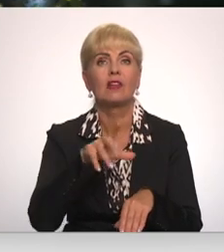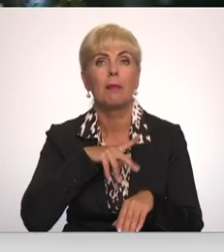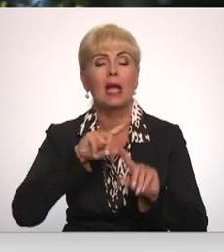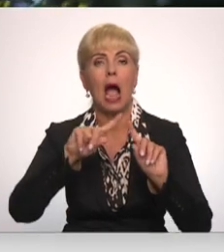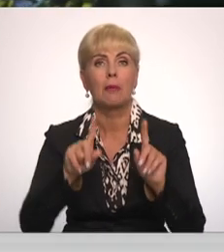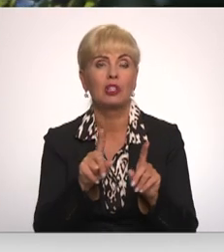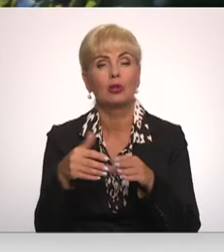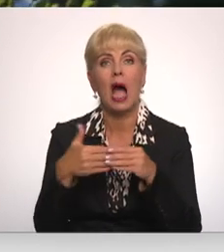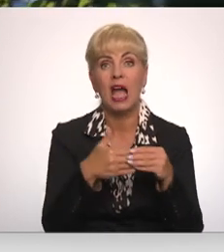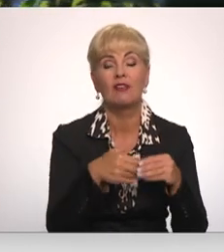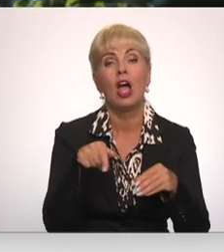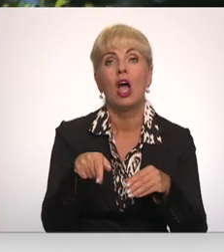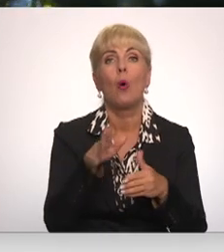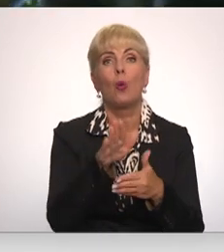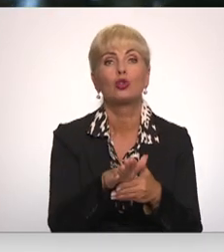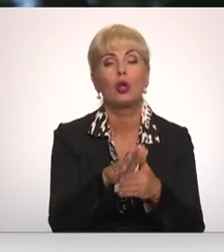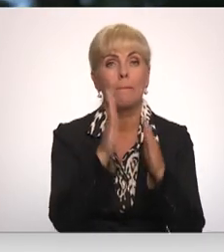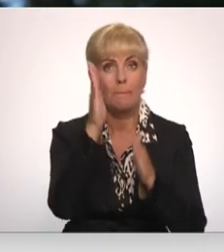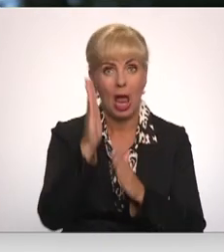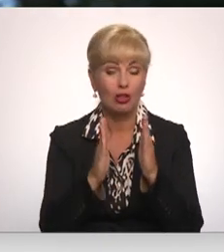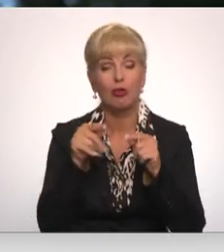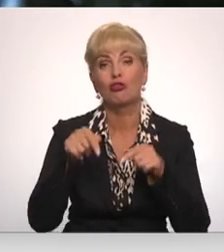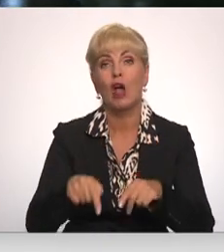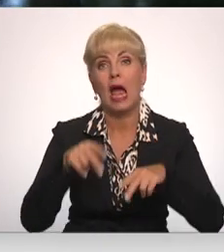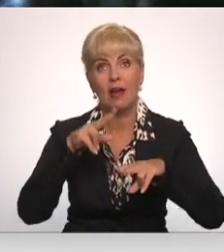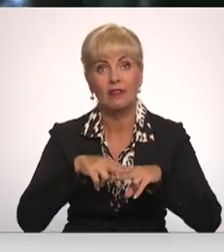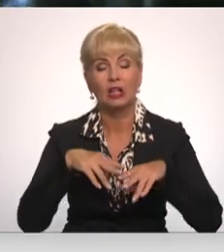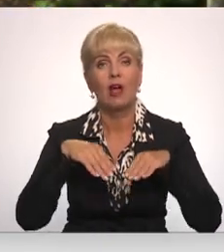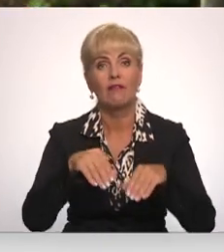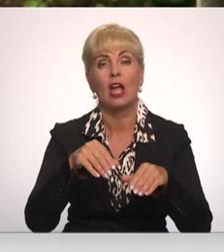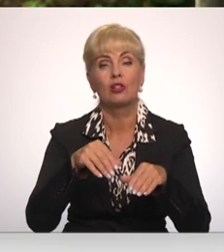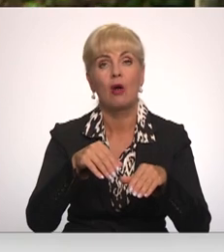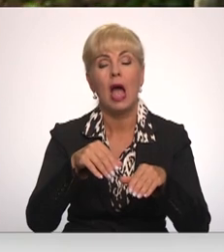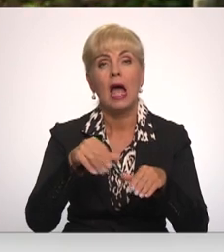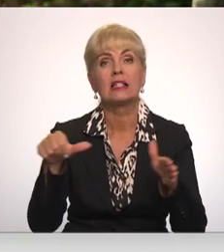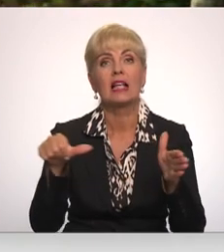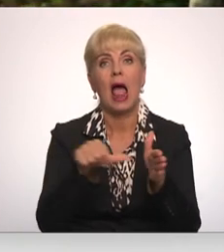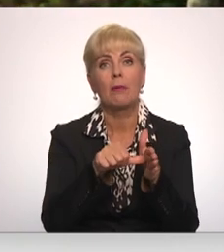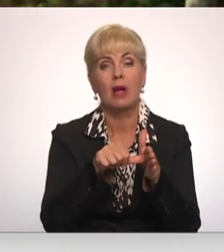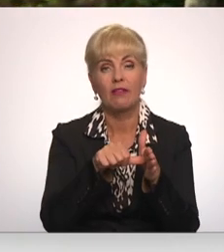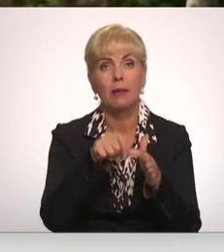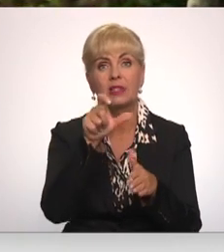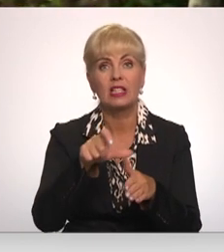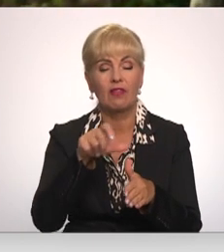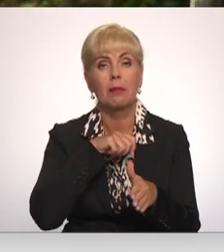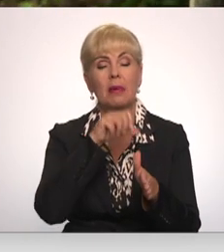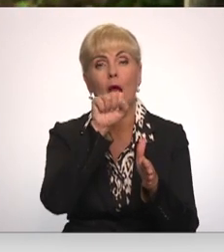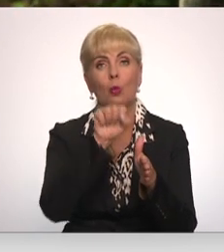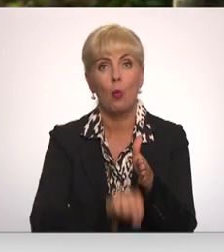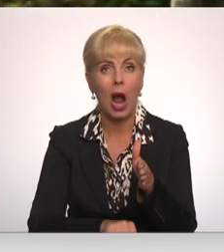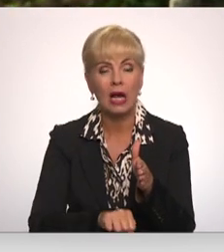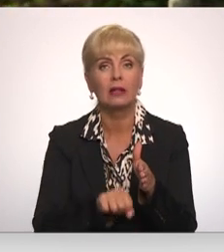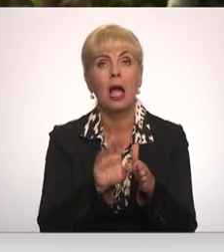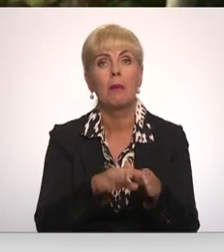aizveda šeit uz mežu. Šeit, šajā vietā, veica slepkavību. Cilvēki, iespējams, ir tikuši nogalināti